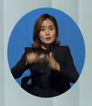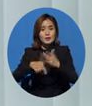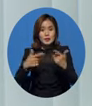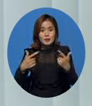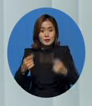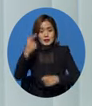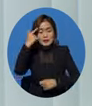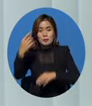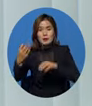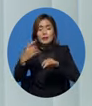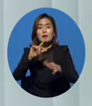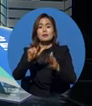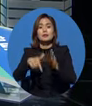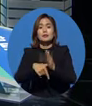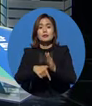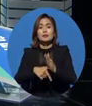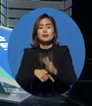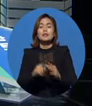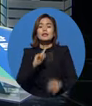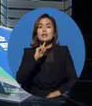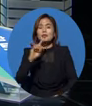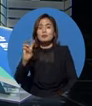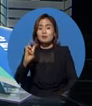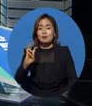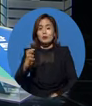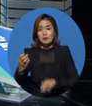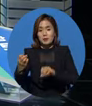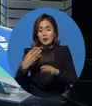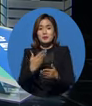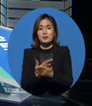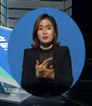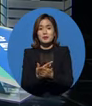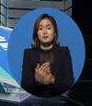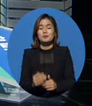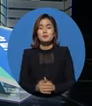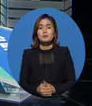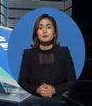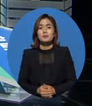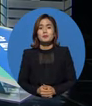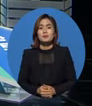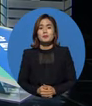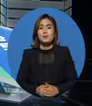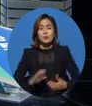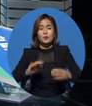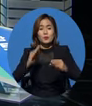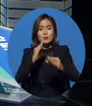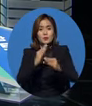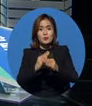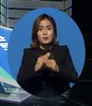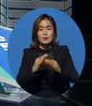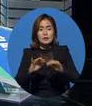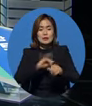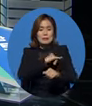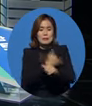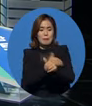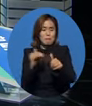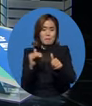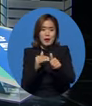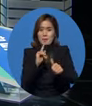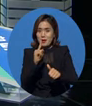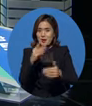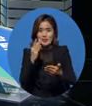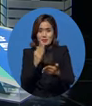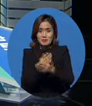질문과답변 시간은 1분 30초 이내로 해주시기를 부탁드리겠습니다 토론 중에 인신공격성 발언이 라